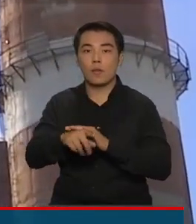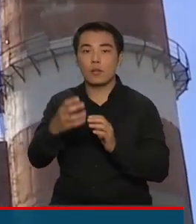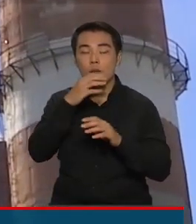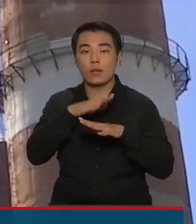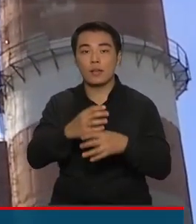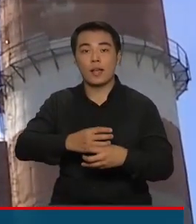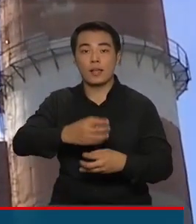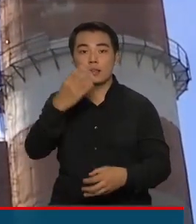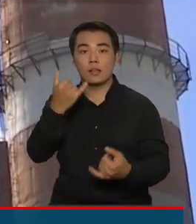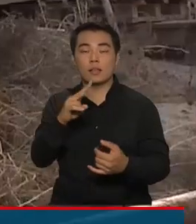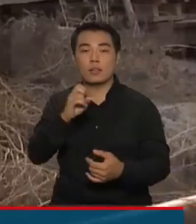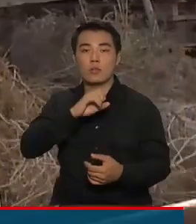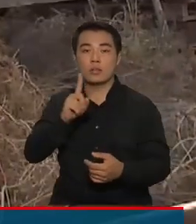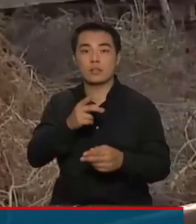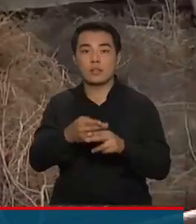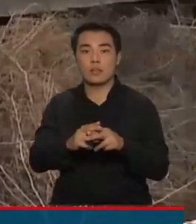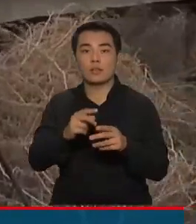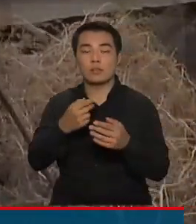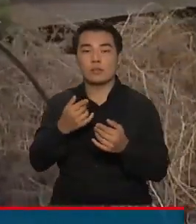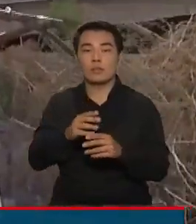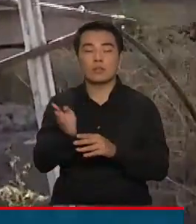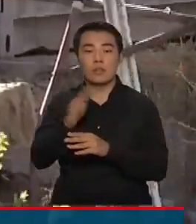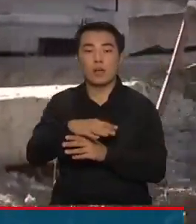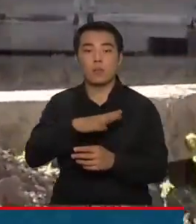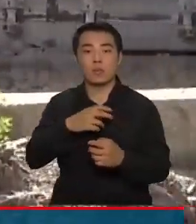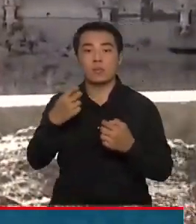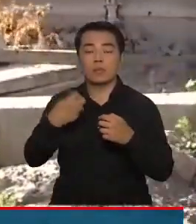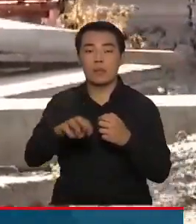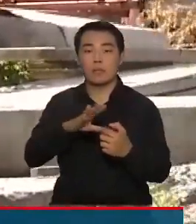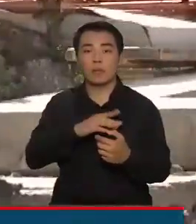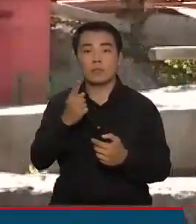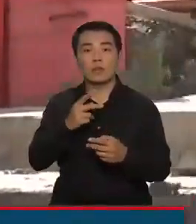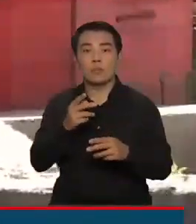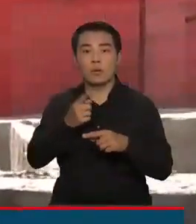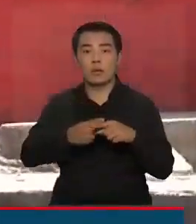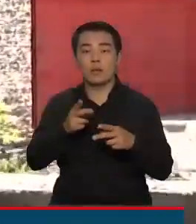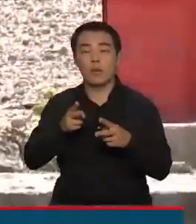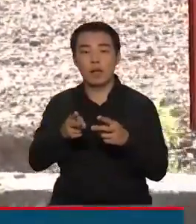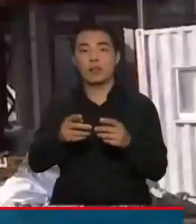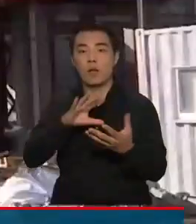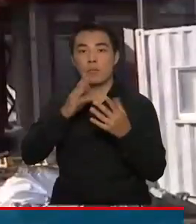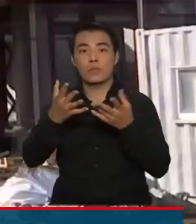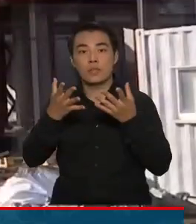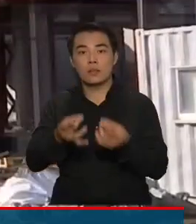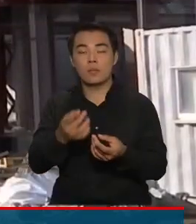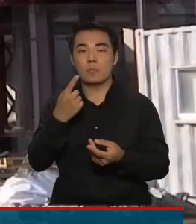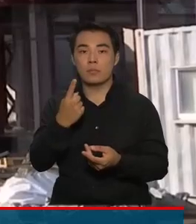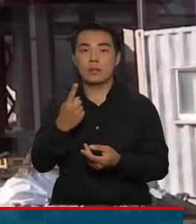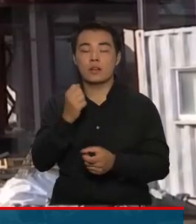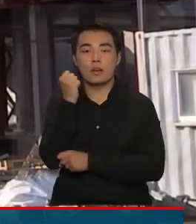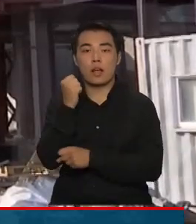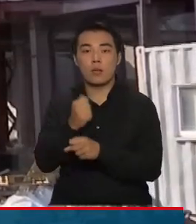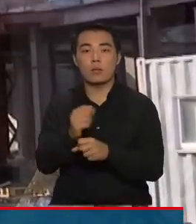мұржа былтыр наурыз айында опырылып түскен еді. Оның бір бөлігі қазандықты басып қалып, өкінішке қарай бір жұмысшы қаза